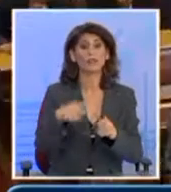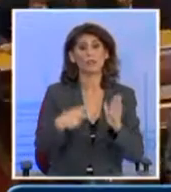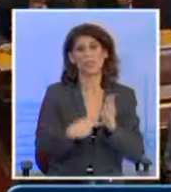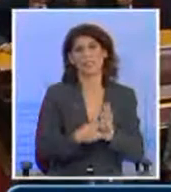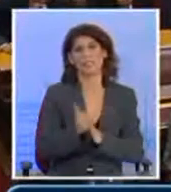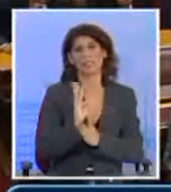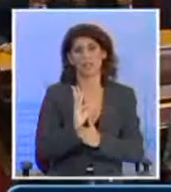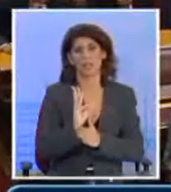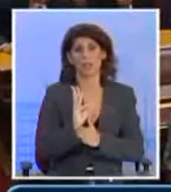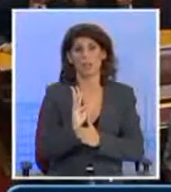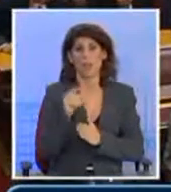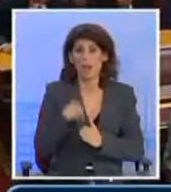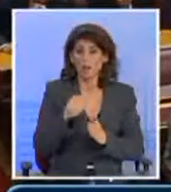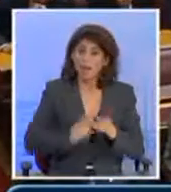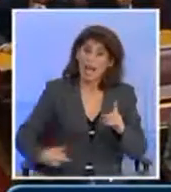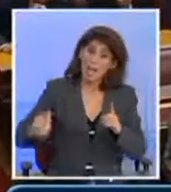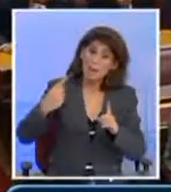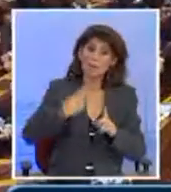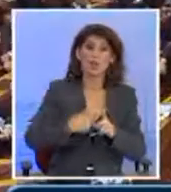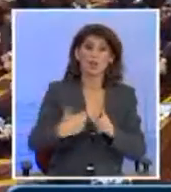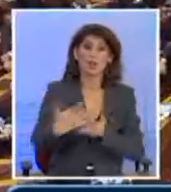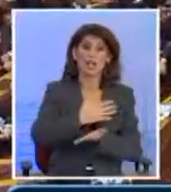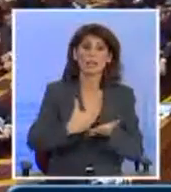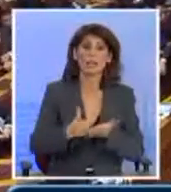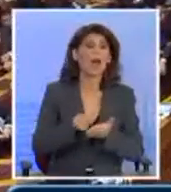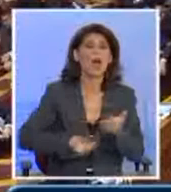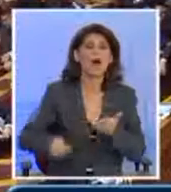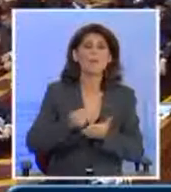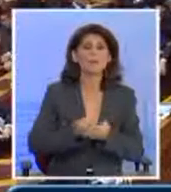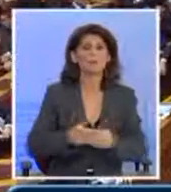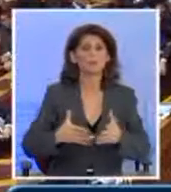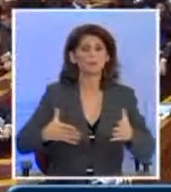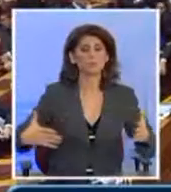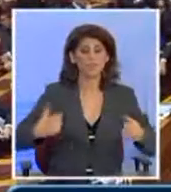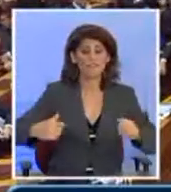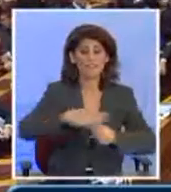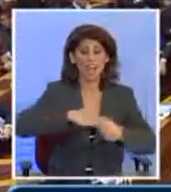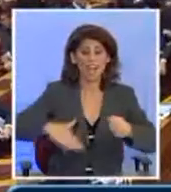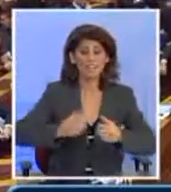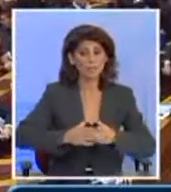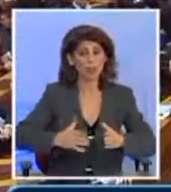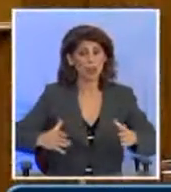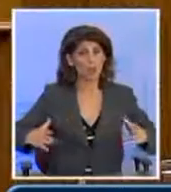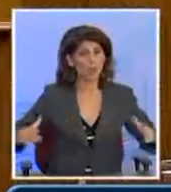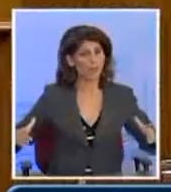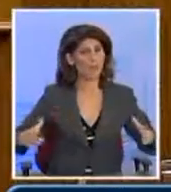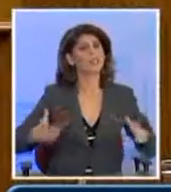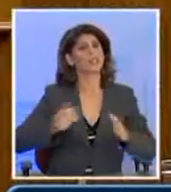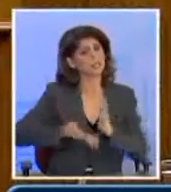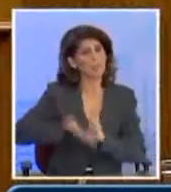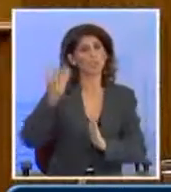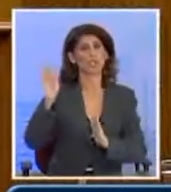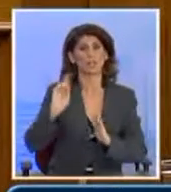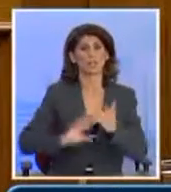2013. Αυτά τα παραπάνω έσοδα προέρχονται από τη διευρυμένη φορολογική βάση και τον υψηλότερο ρυθμό οικονομικής ανάπτυξης, δηλαδή